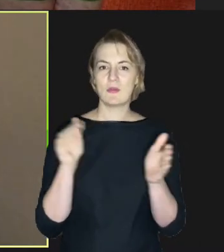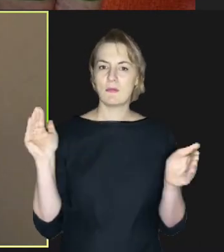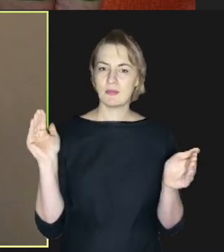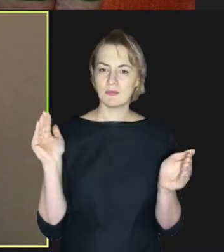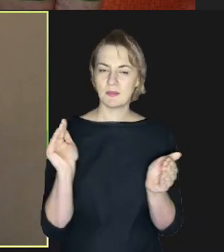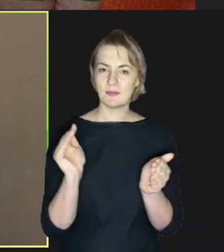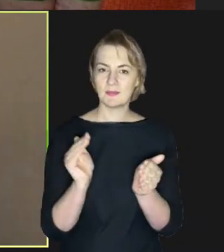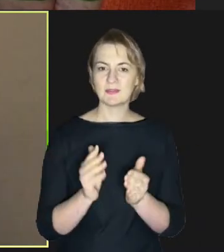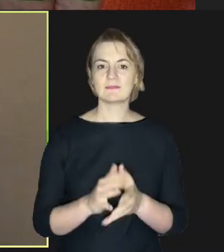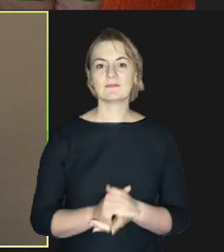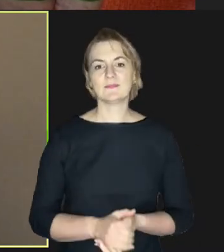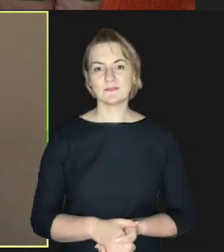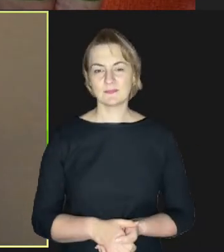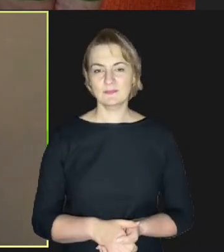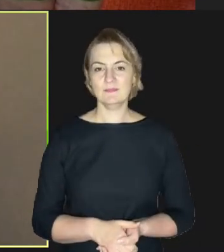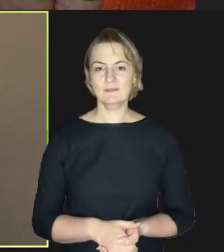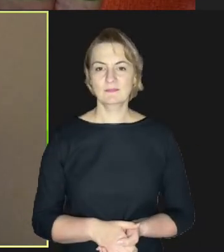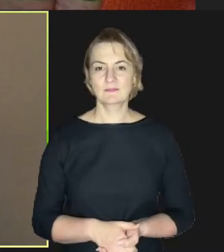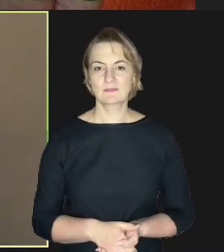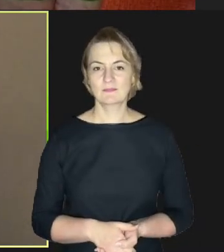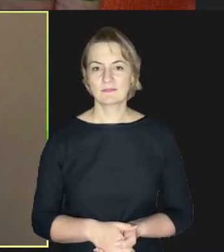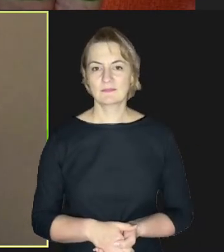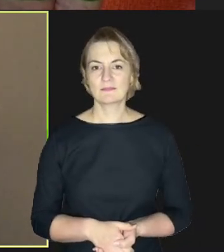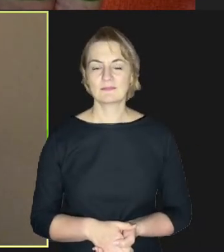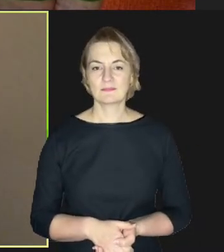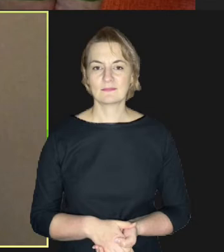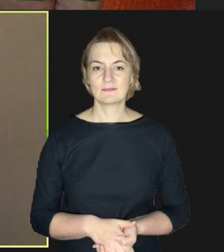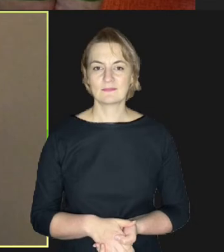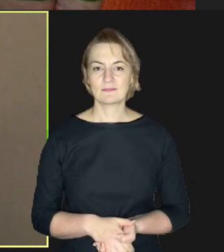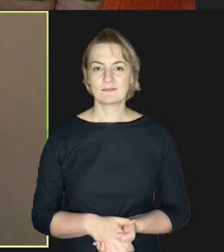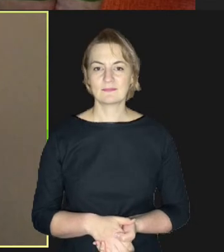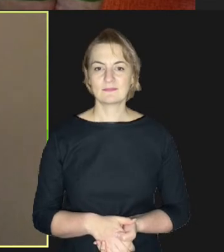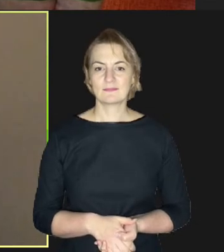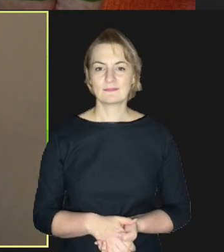No wtedy dopiero to będzie możliwe.